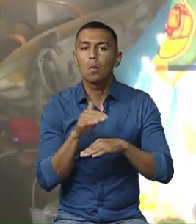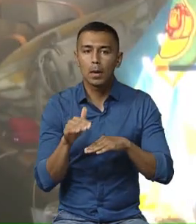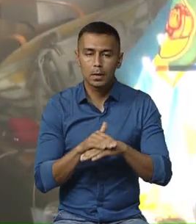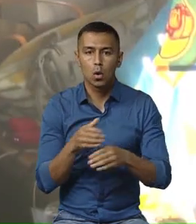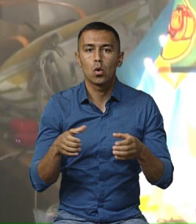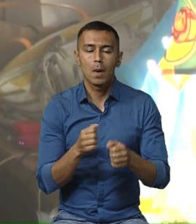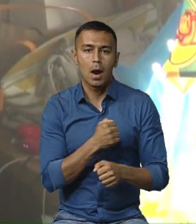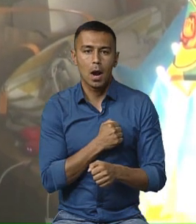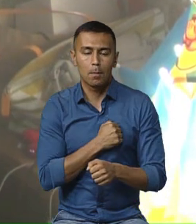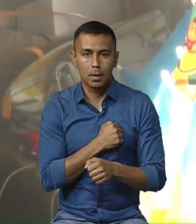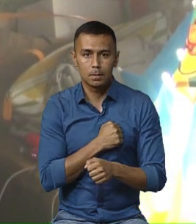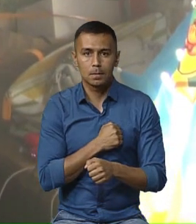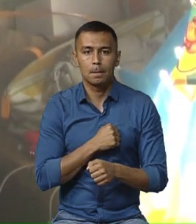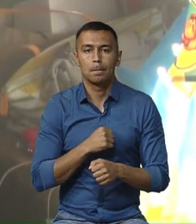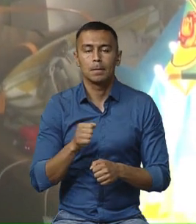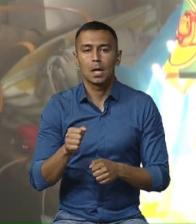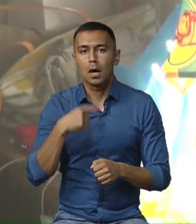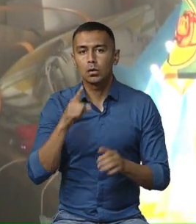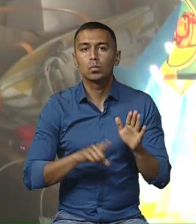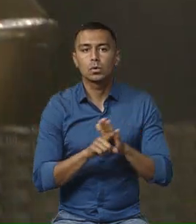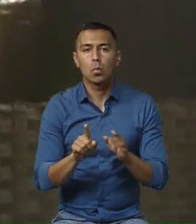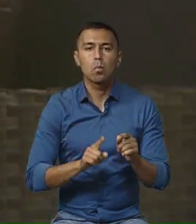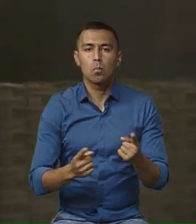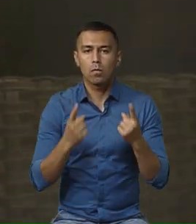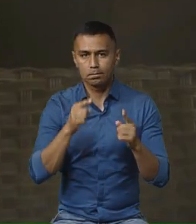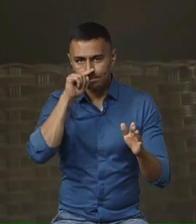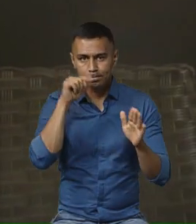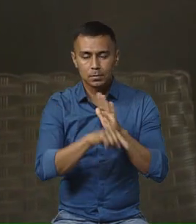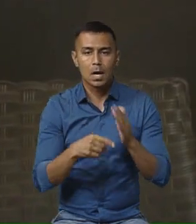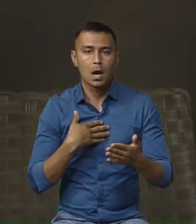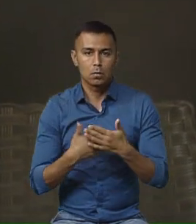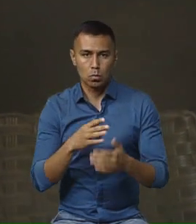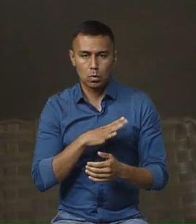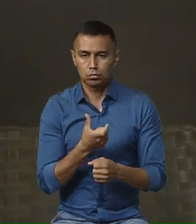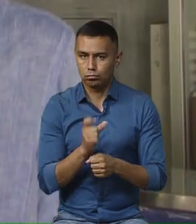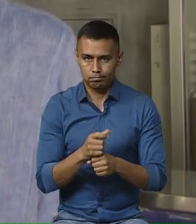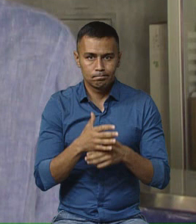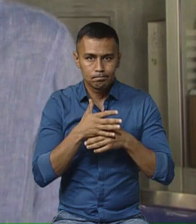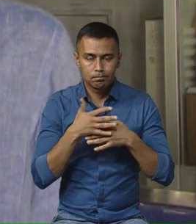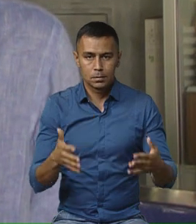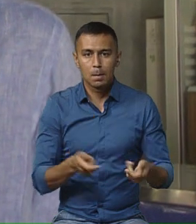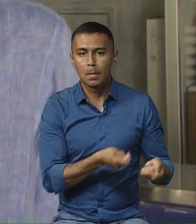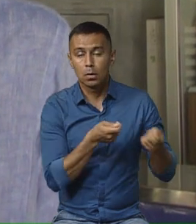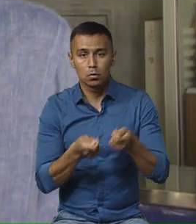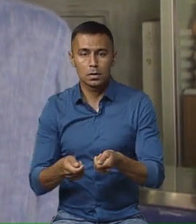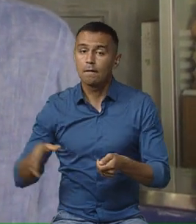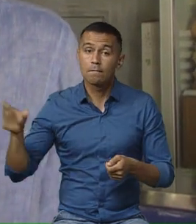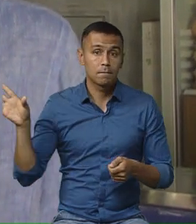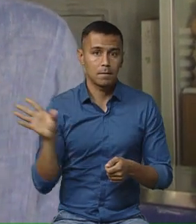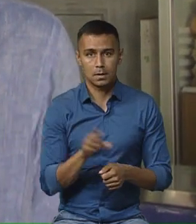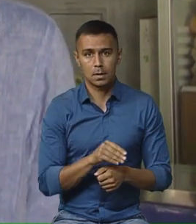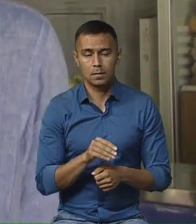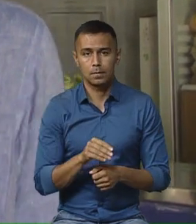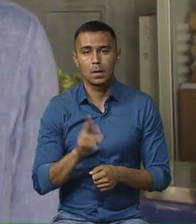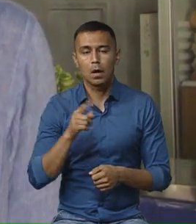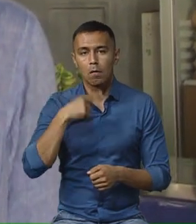«Армія СОС Хмельницький» Михайло Худзик. Каже, з початку повномасштабного вторгнення активність була значно більшою. Приносили все. От,